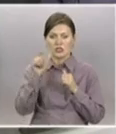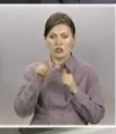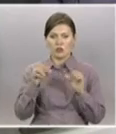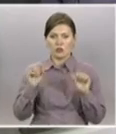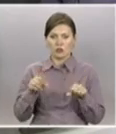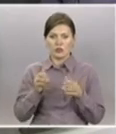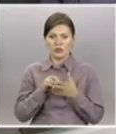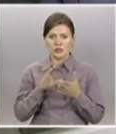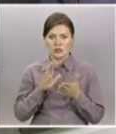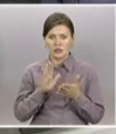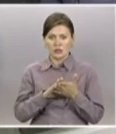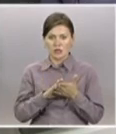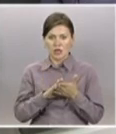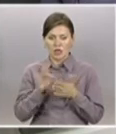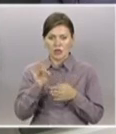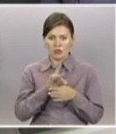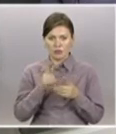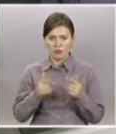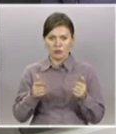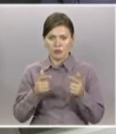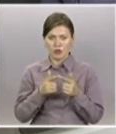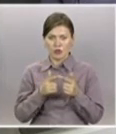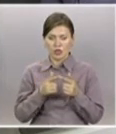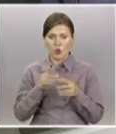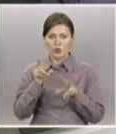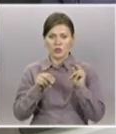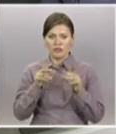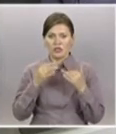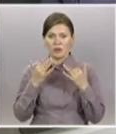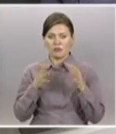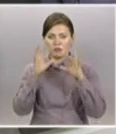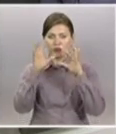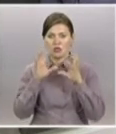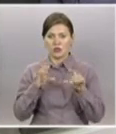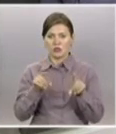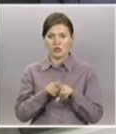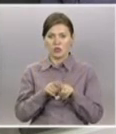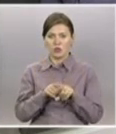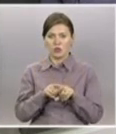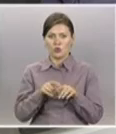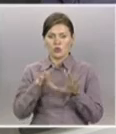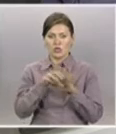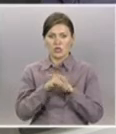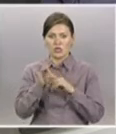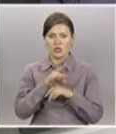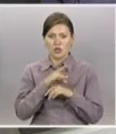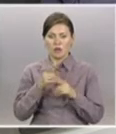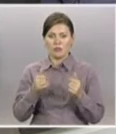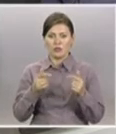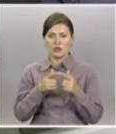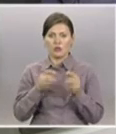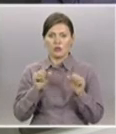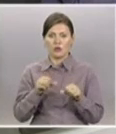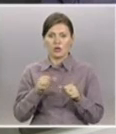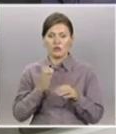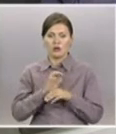может зарегистрировать религиозное объединение, то есть учитывая требованиям закона, а также уже в зарегистрированных религиозных объединениях он